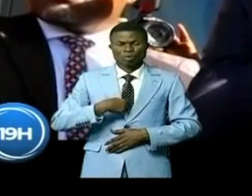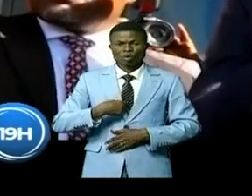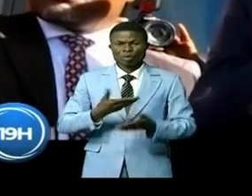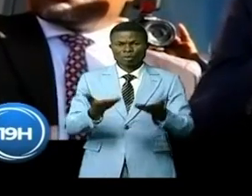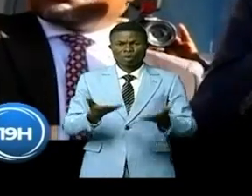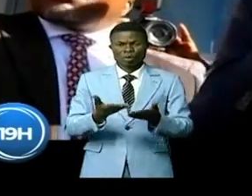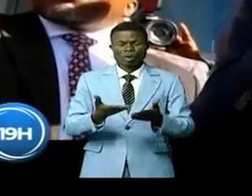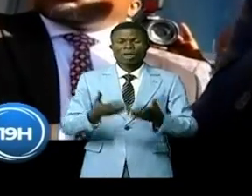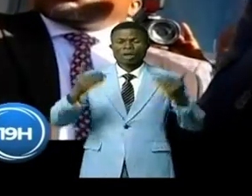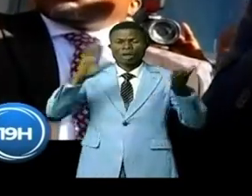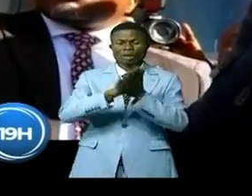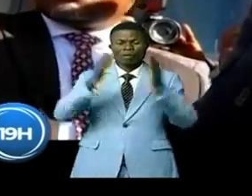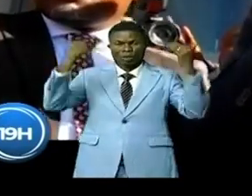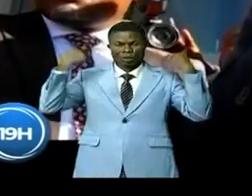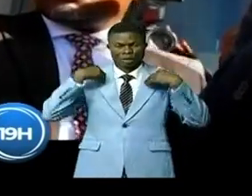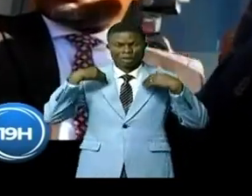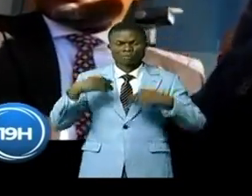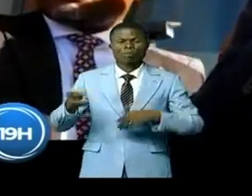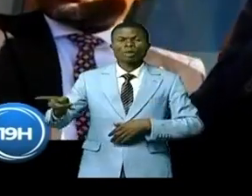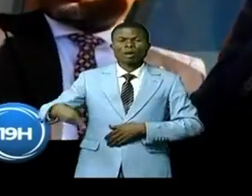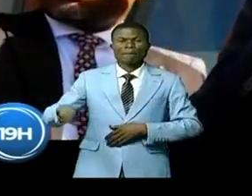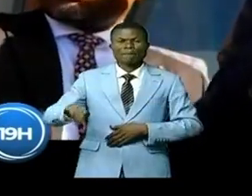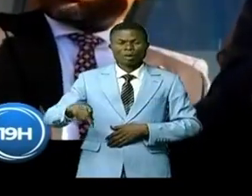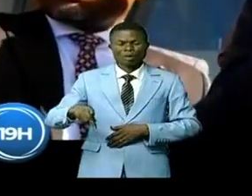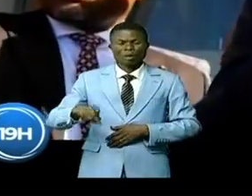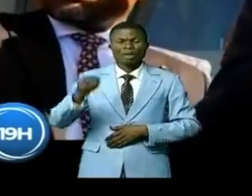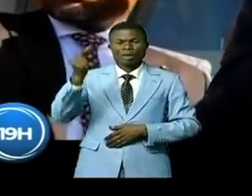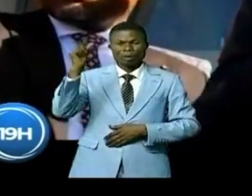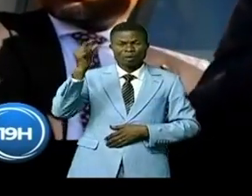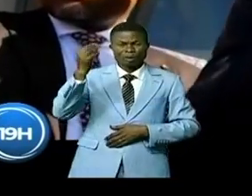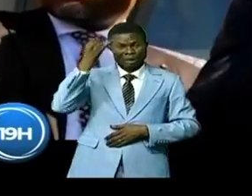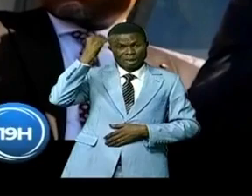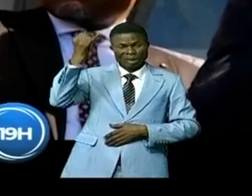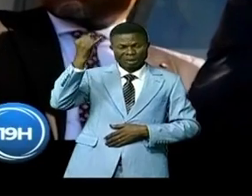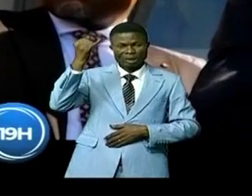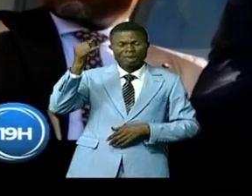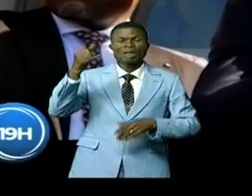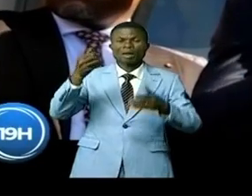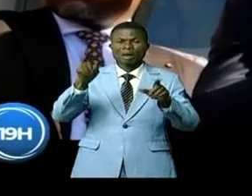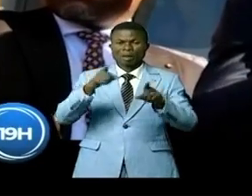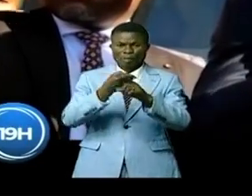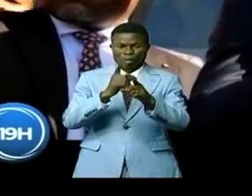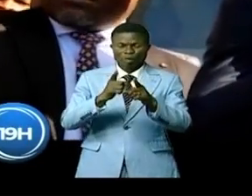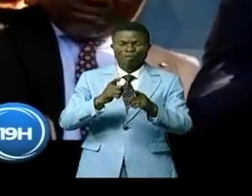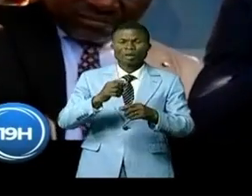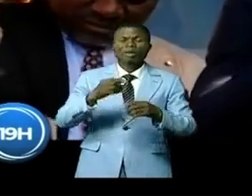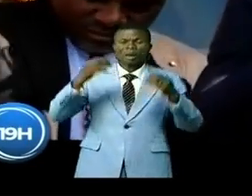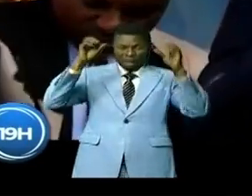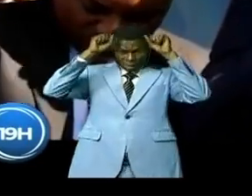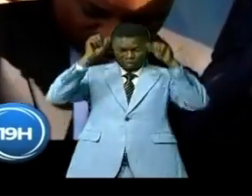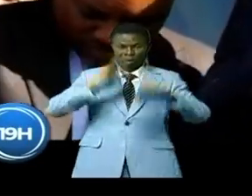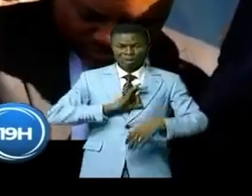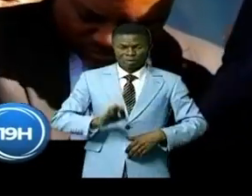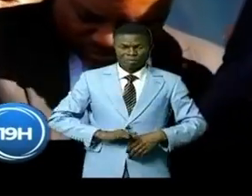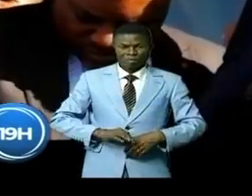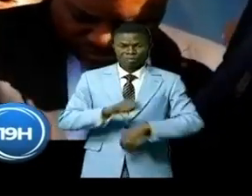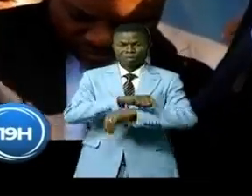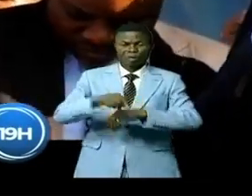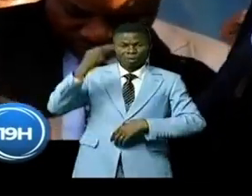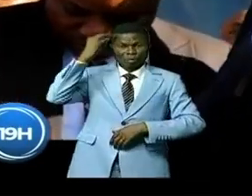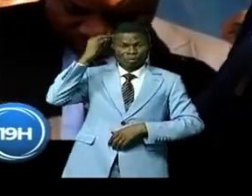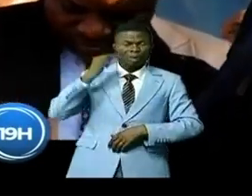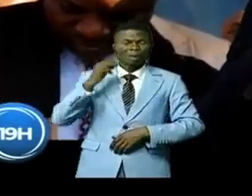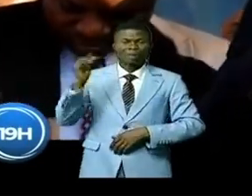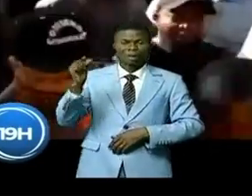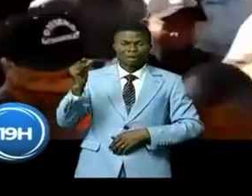le commandement du ministère des Mines selon la philosophie du chef de l'État. Mon ministère est ami selon philosophie à chef